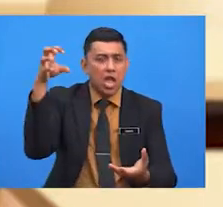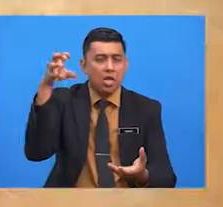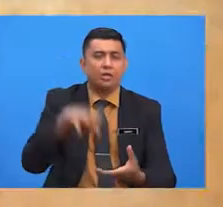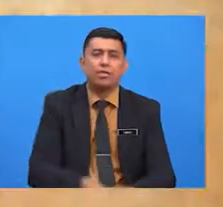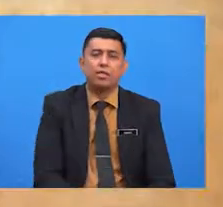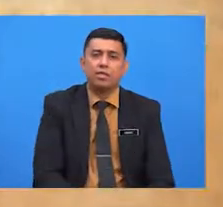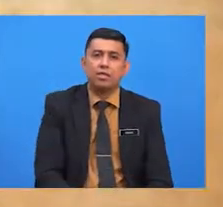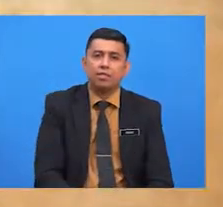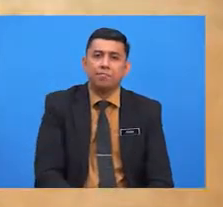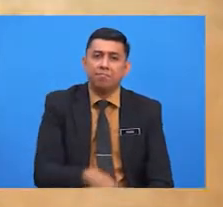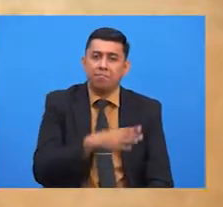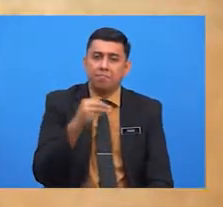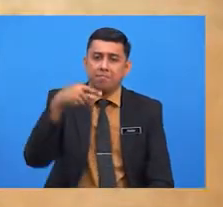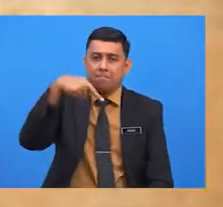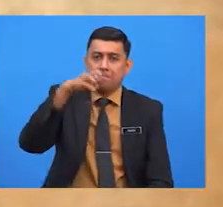dan pengaruh.